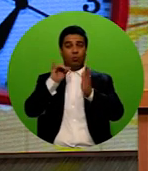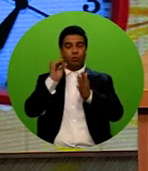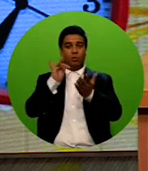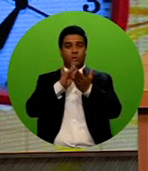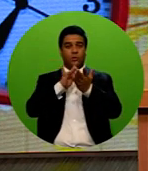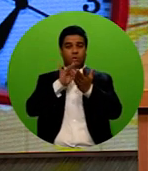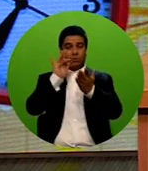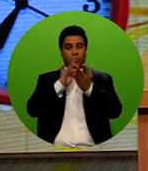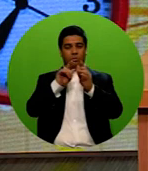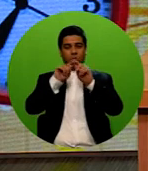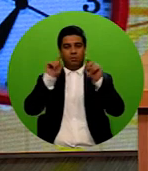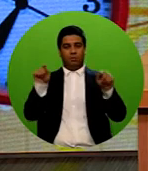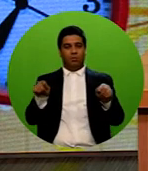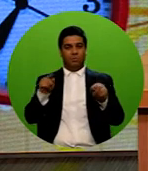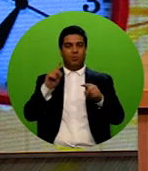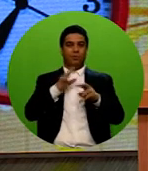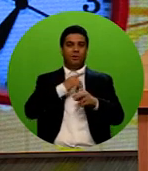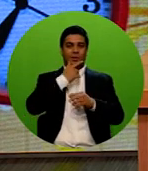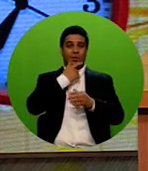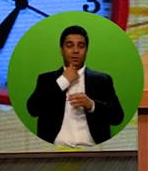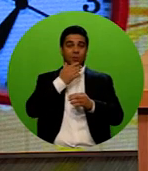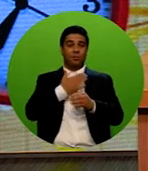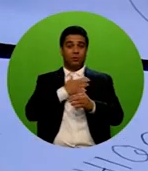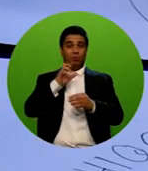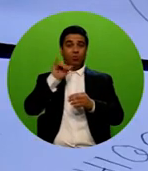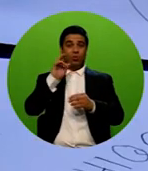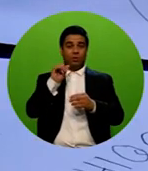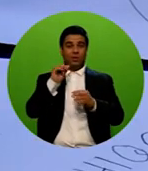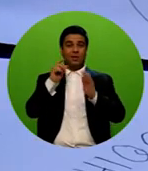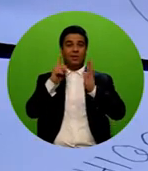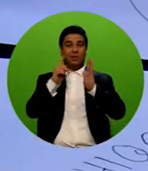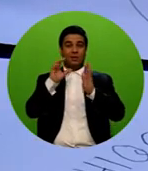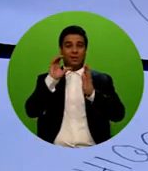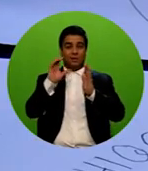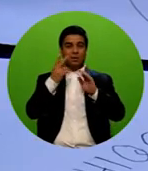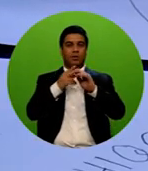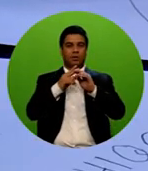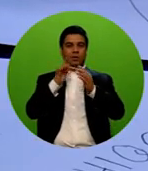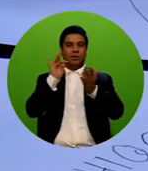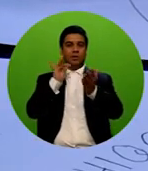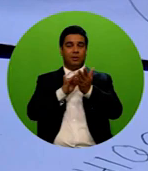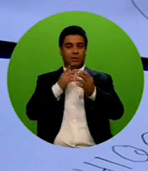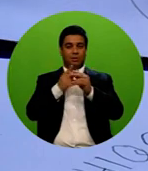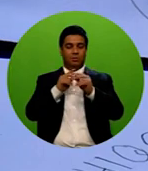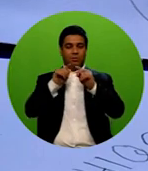yozamiz. Demak, bizning harfimiz S harfi o'rtaga tushadi mana.